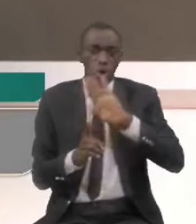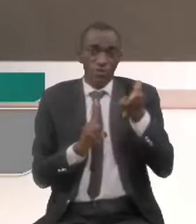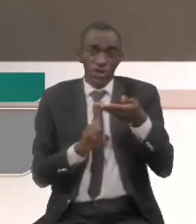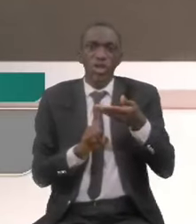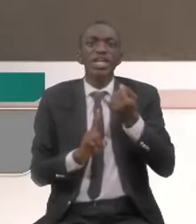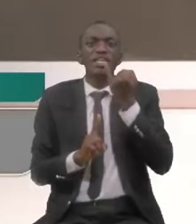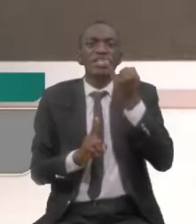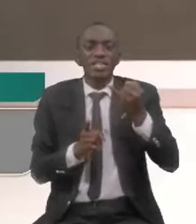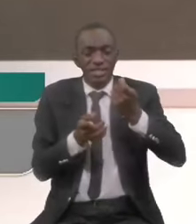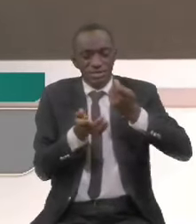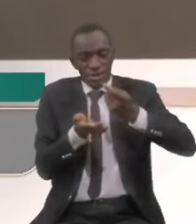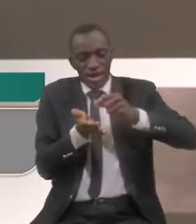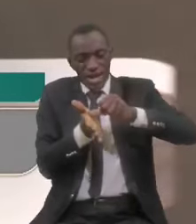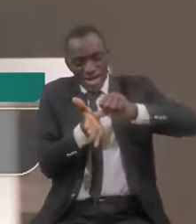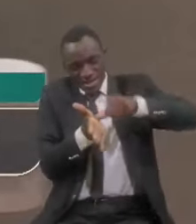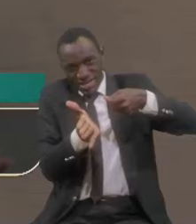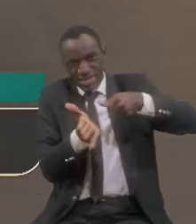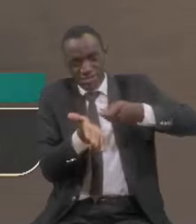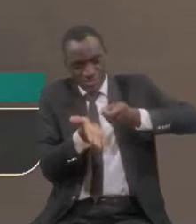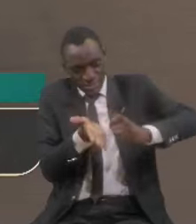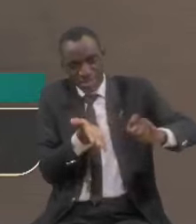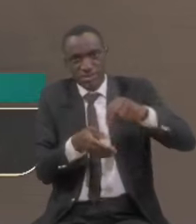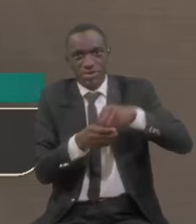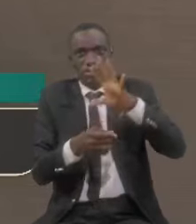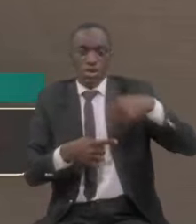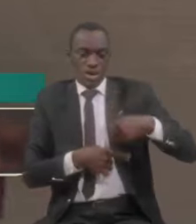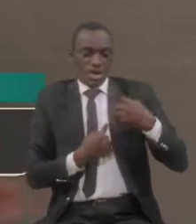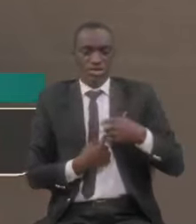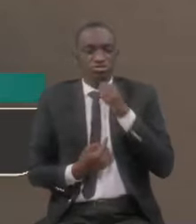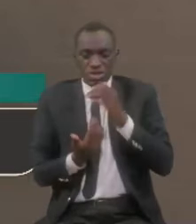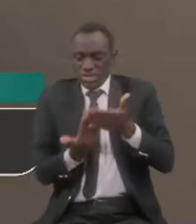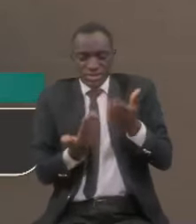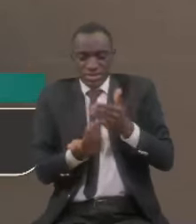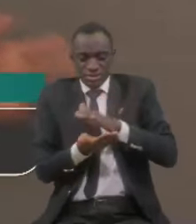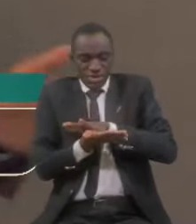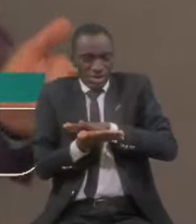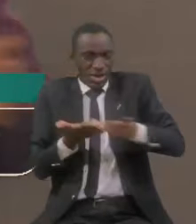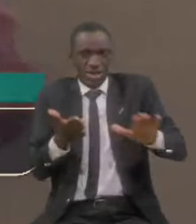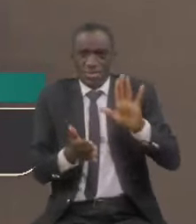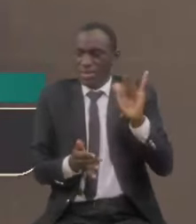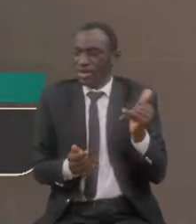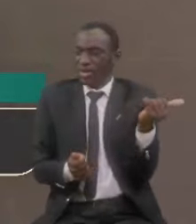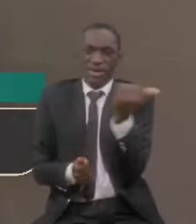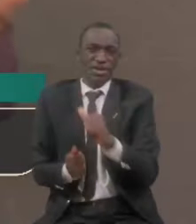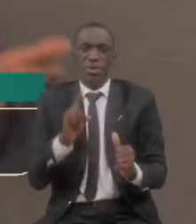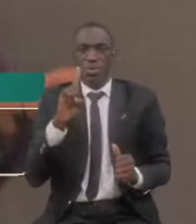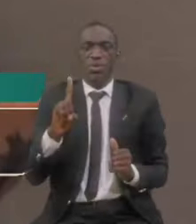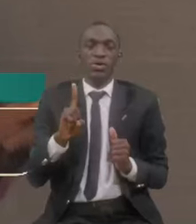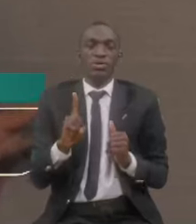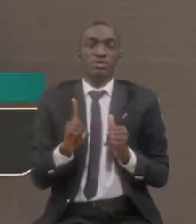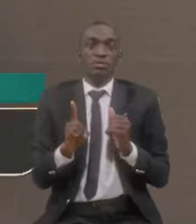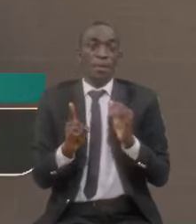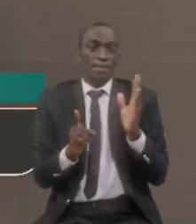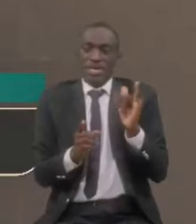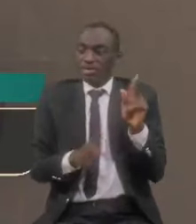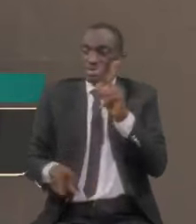dans ton cœur. Et elle ne peut pas être enlevée par n'importe qui. Par ceux-là qui